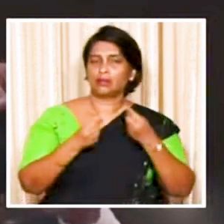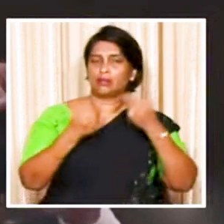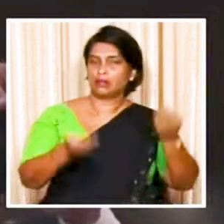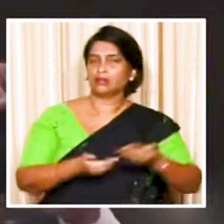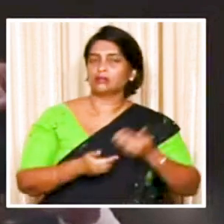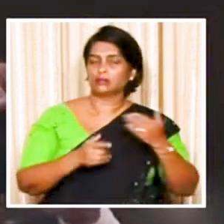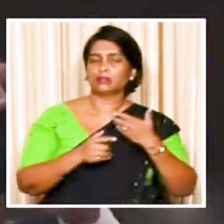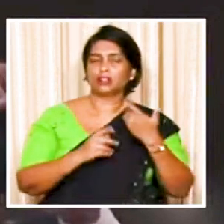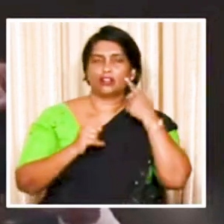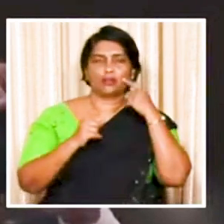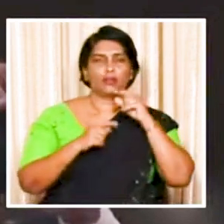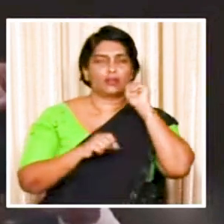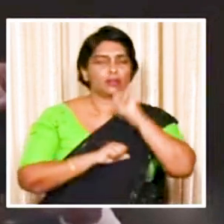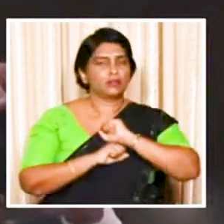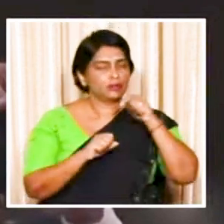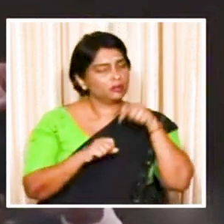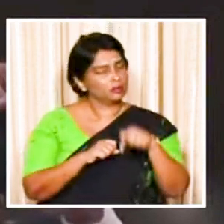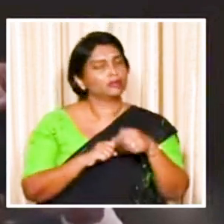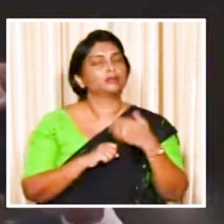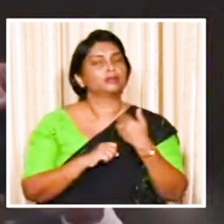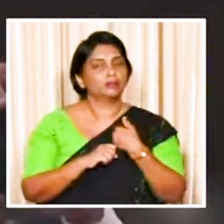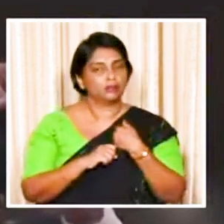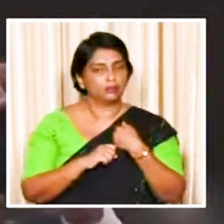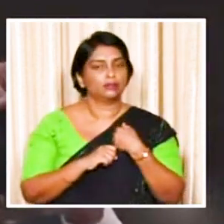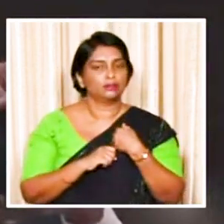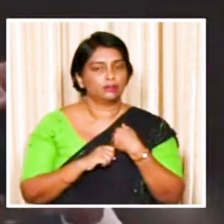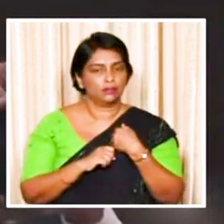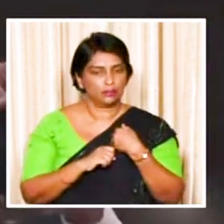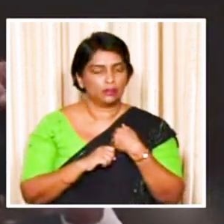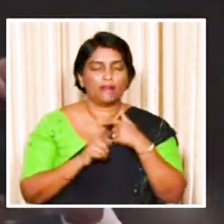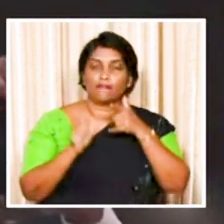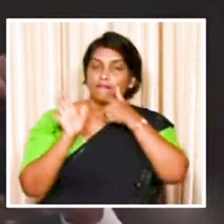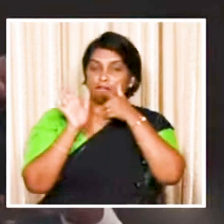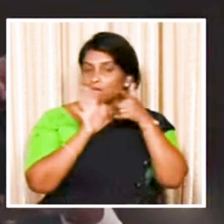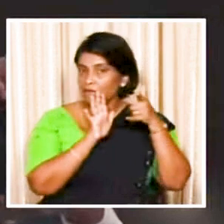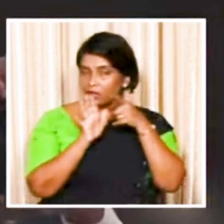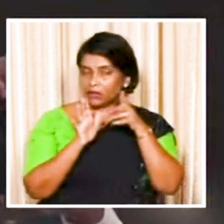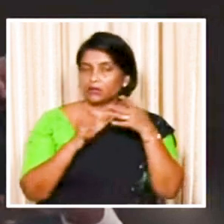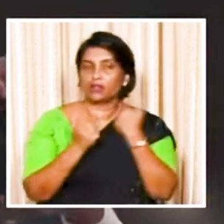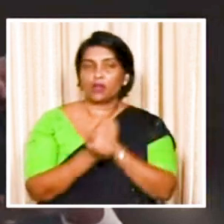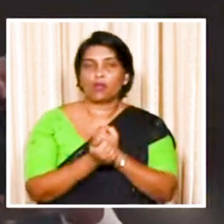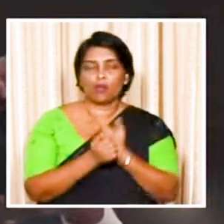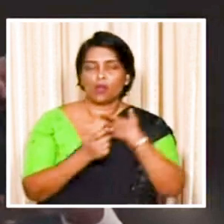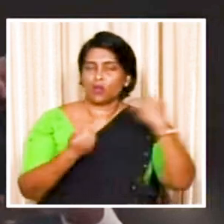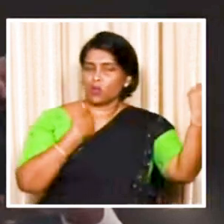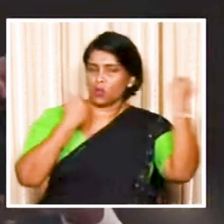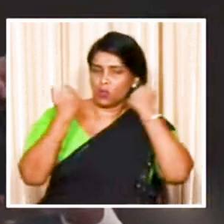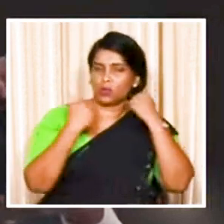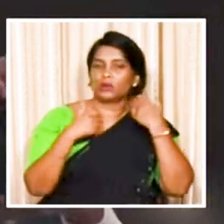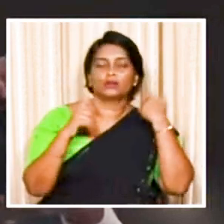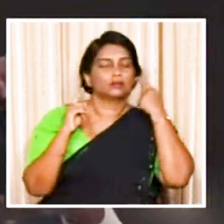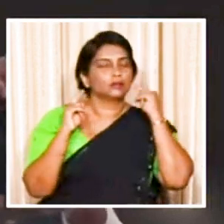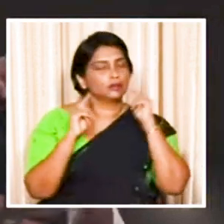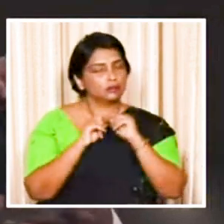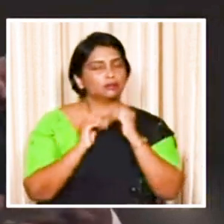ஆர்ப்பாட்டத்தை ஒளிப்பதிவு செய்தபோது அங்கிருந்த போலீசார் என் மீது தாக்குதல் மேற்கொண்டமை தொடர்பிலான செய்திகளை